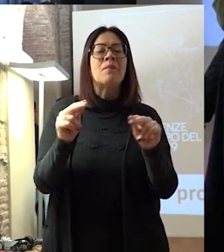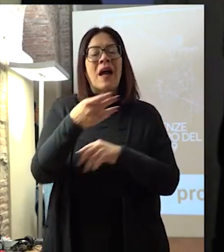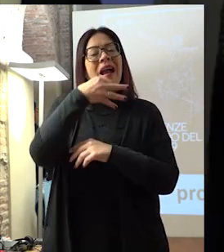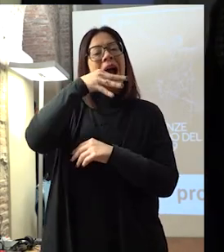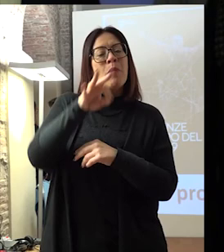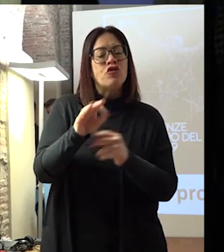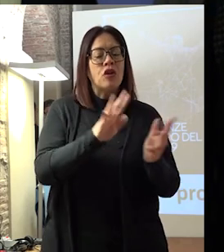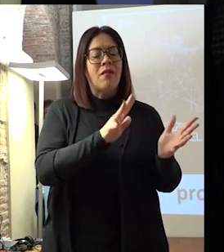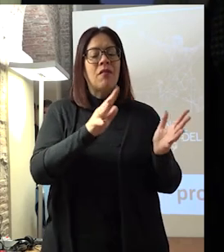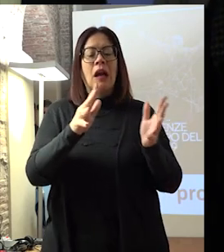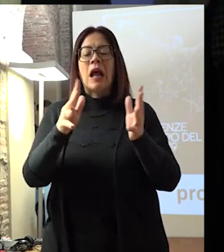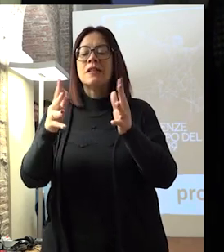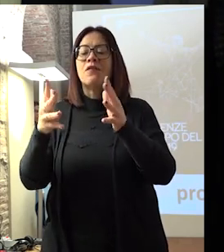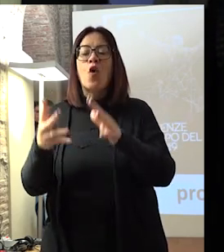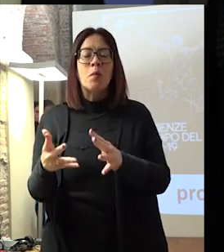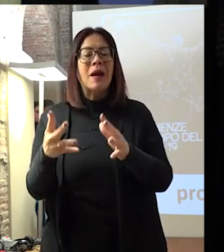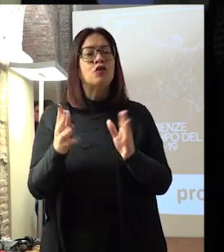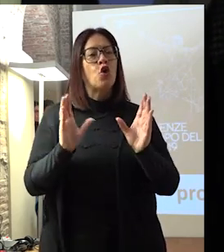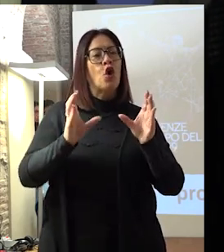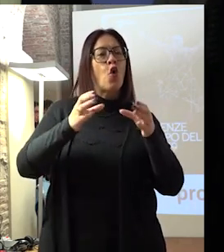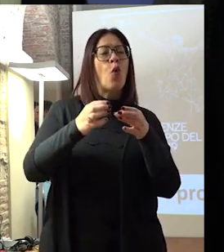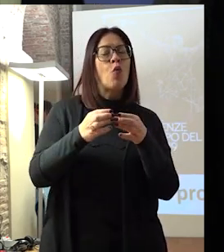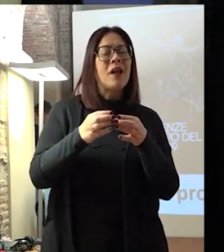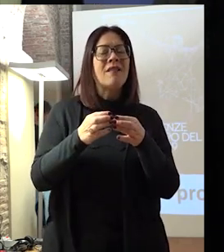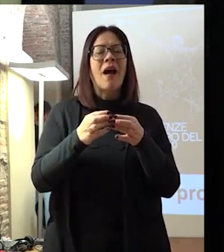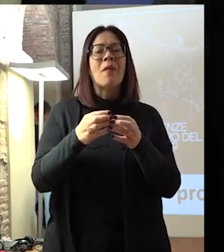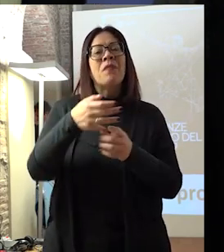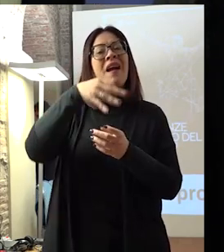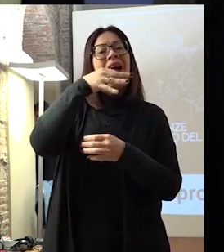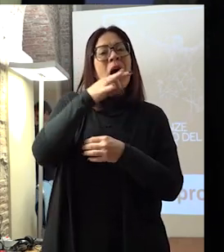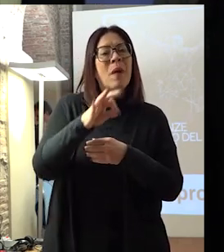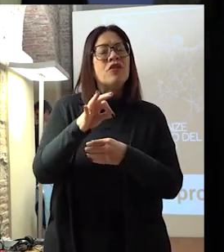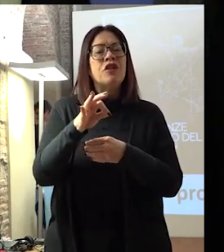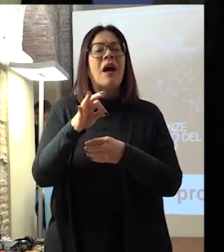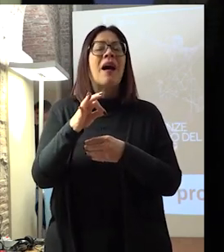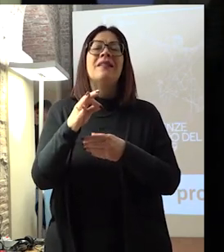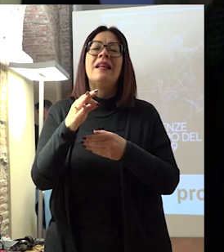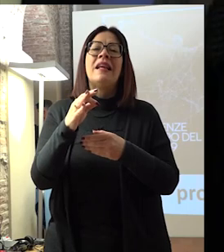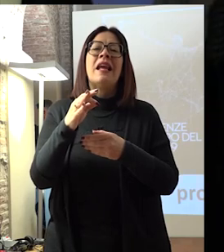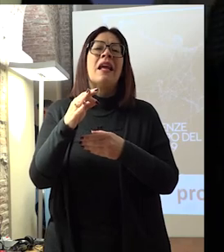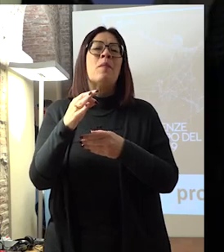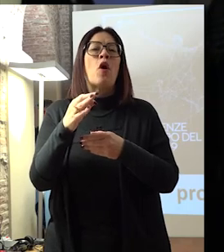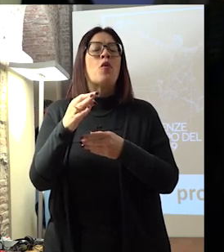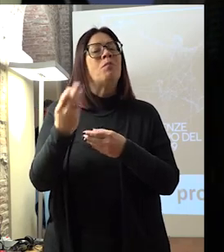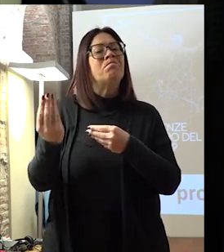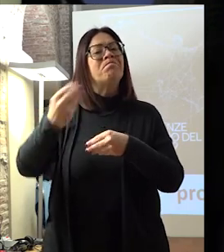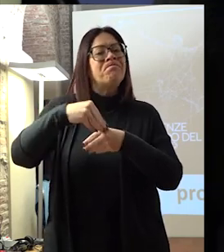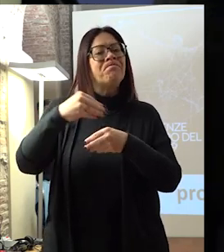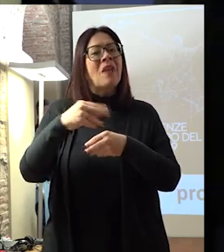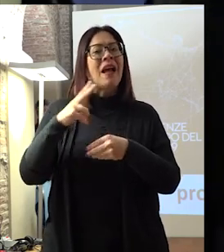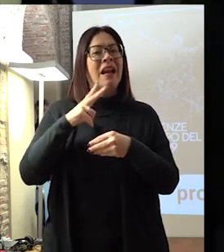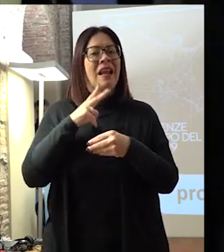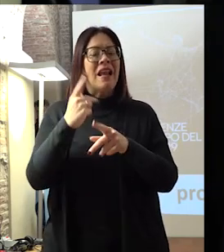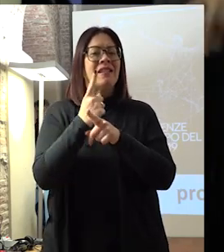di trasformazione, questa capacità di lasciarci attraversare, deve riguardare tutte e tutti